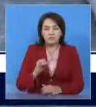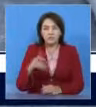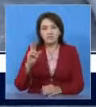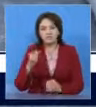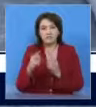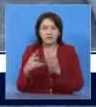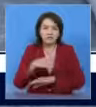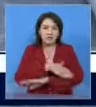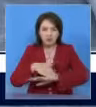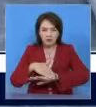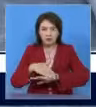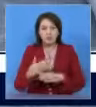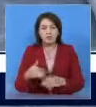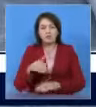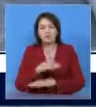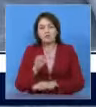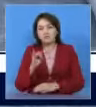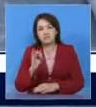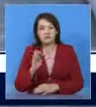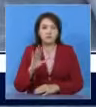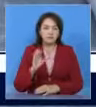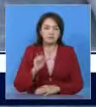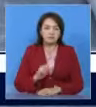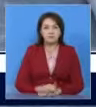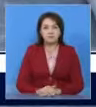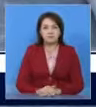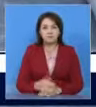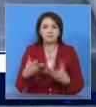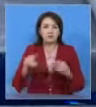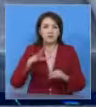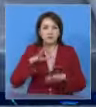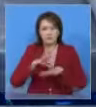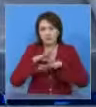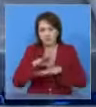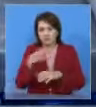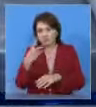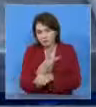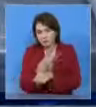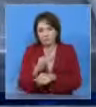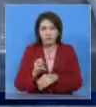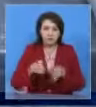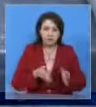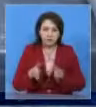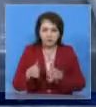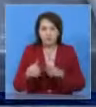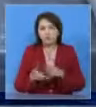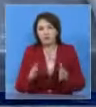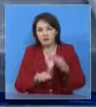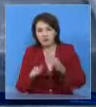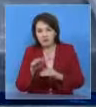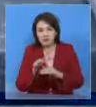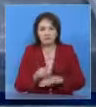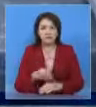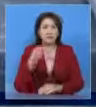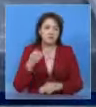312 стрелковой дивизии и улице Ломоносова, где было проложено двуслойное асфальтобетонное покрытие.